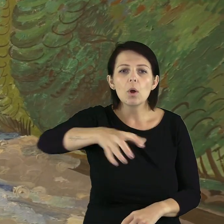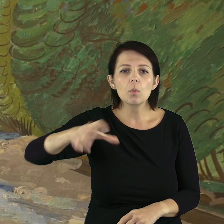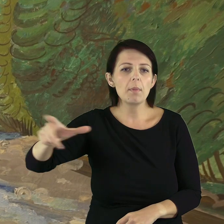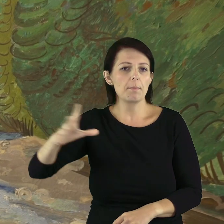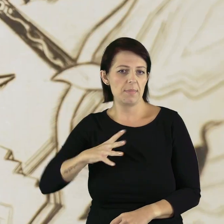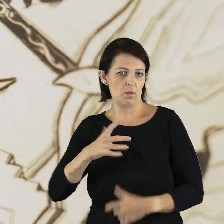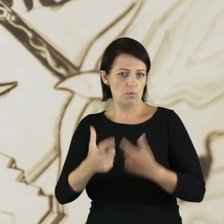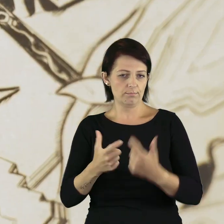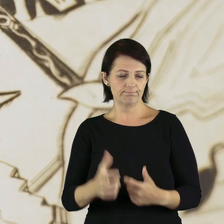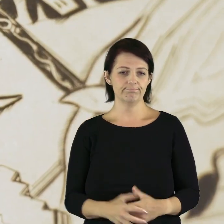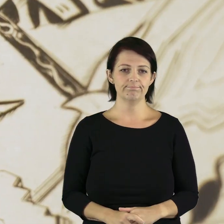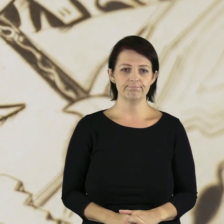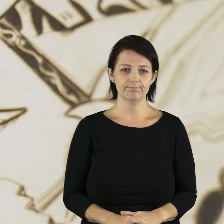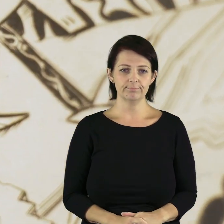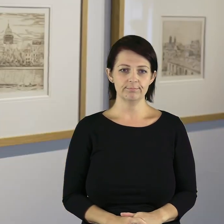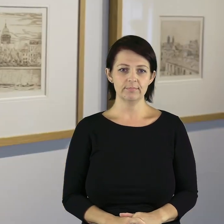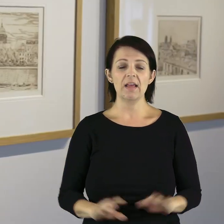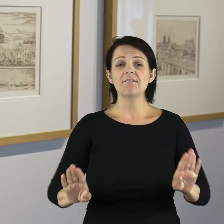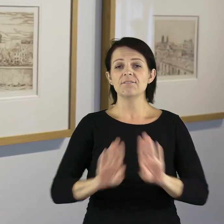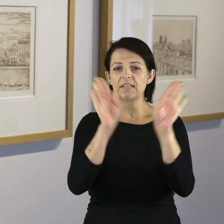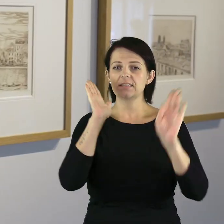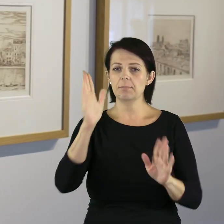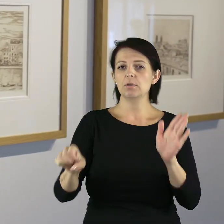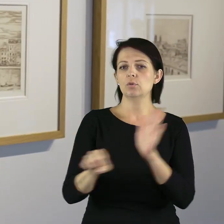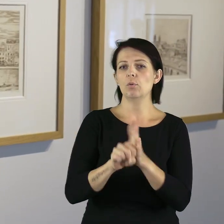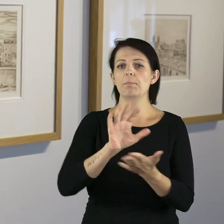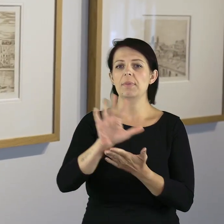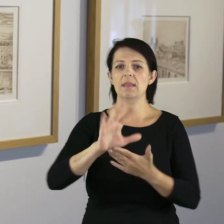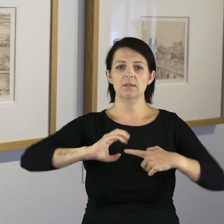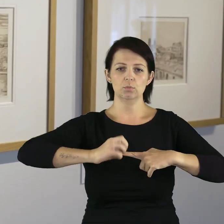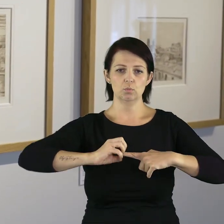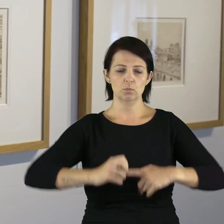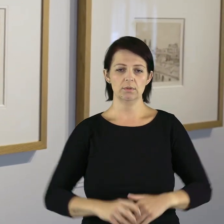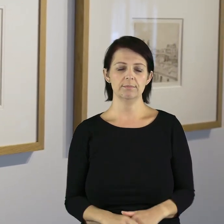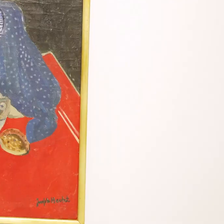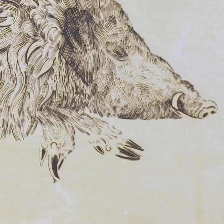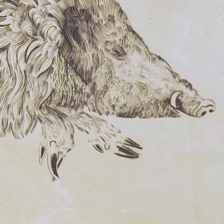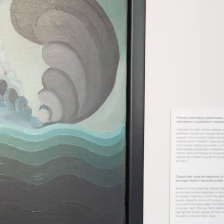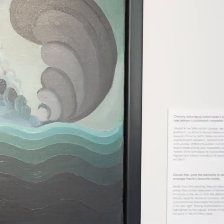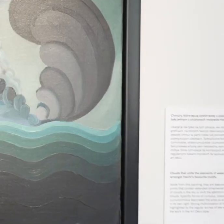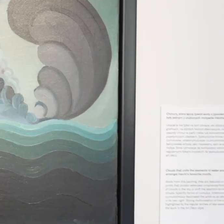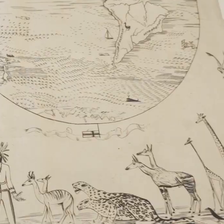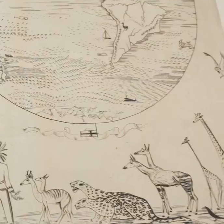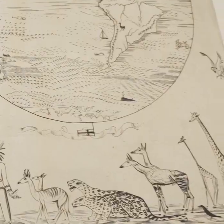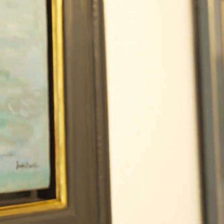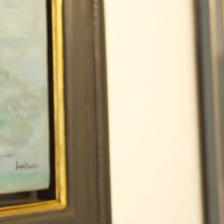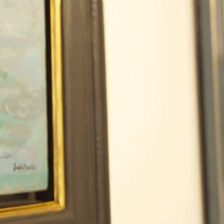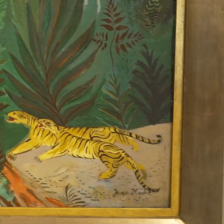wszystkich dyscyplin, które uprawiał. Wystawa potrwa do 15 grudnia.